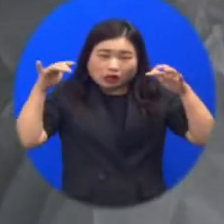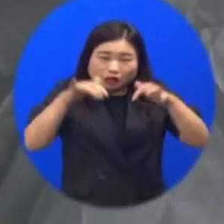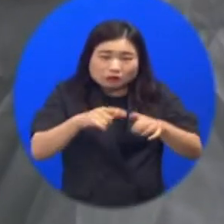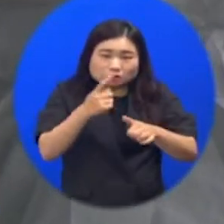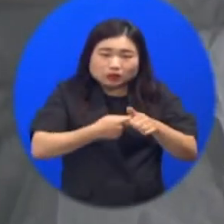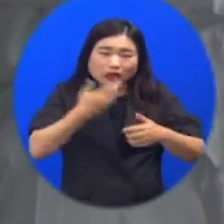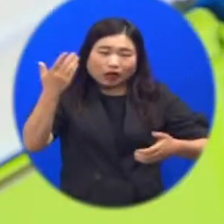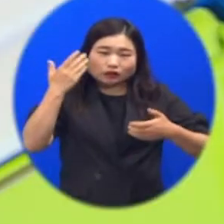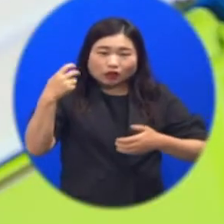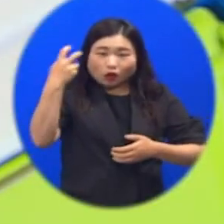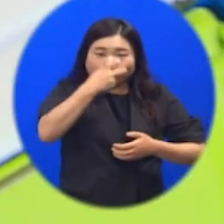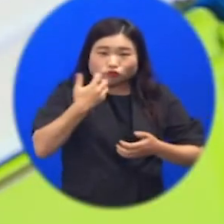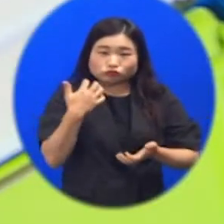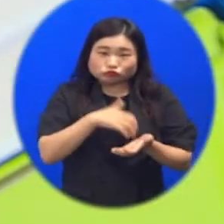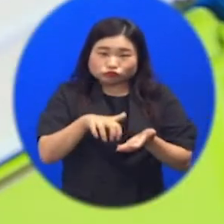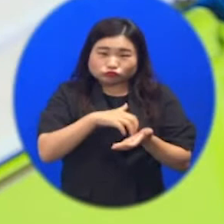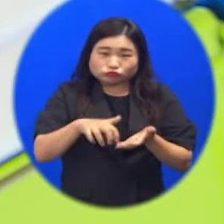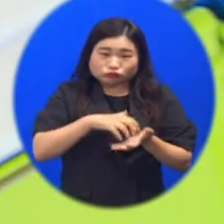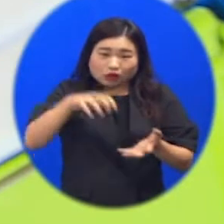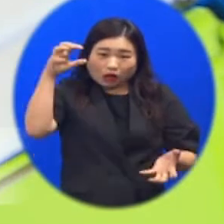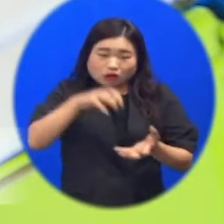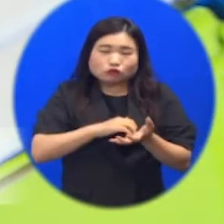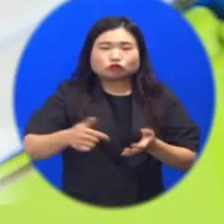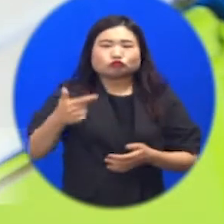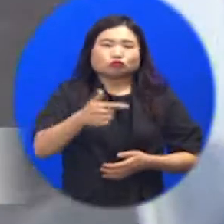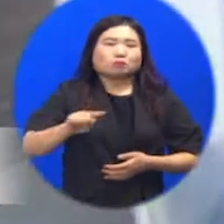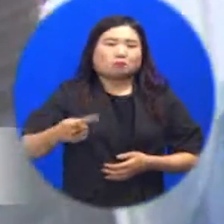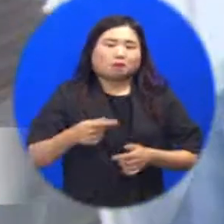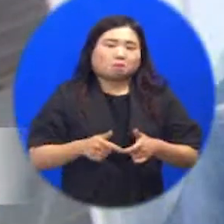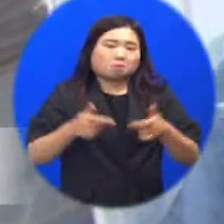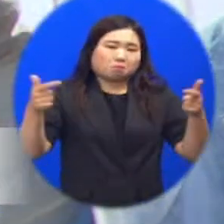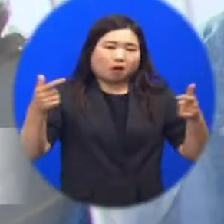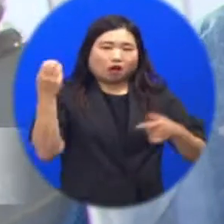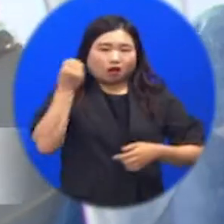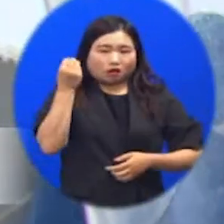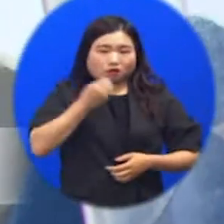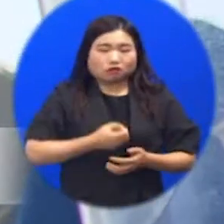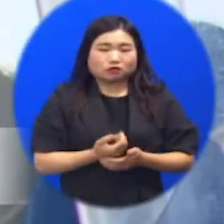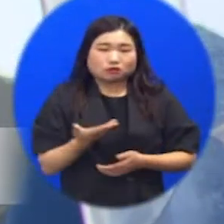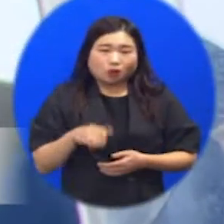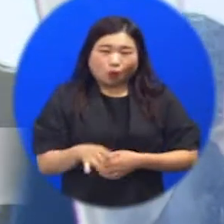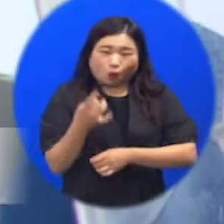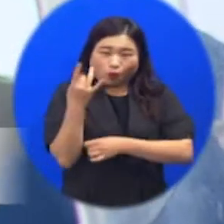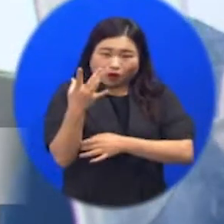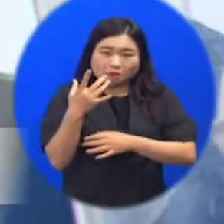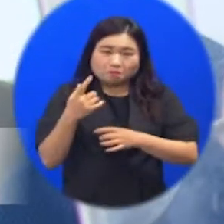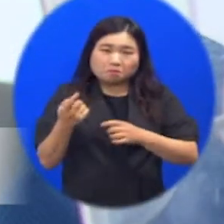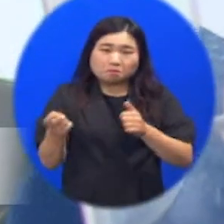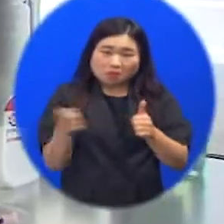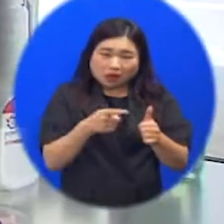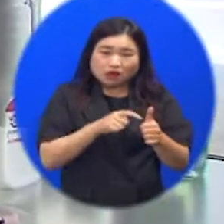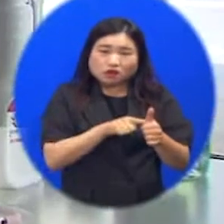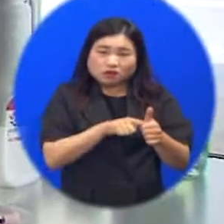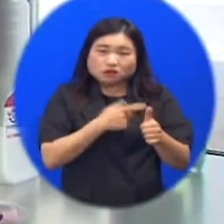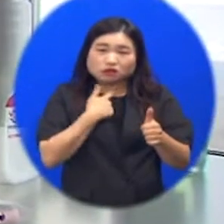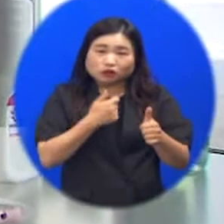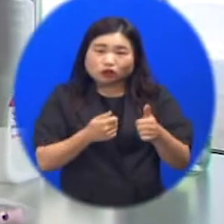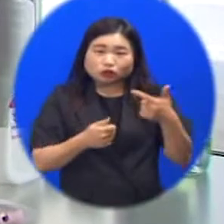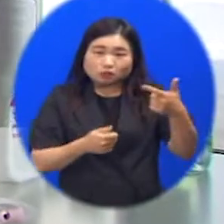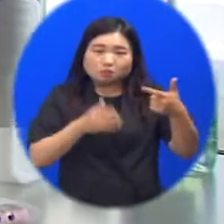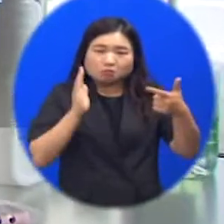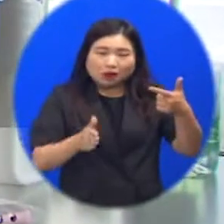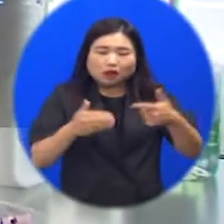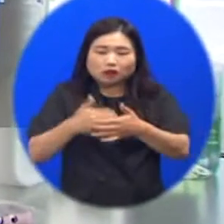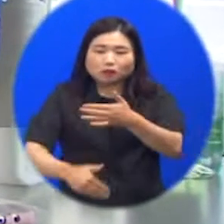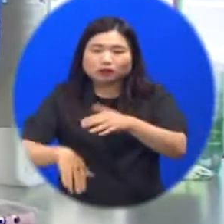누적 검사자 수는 6,100여 명까지 늘었습니다. 하지만 기존에 확진 판정을 받은 6명을 제외한 나머지 모두